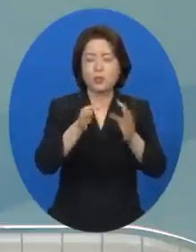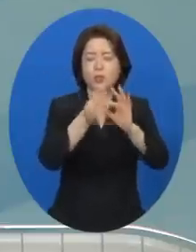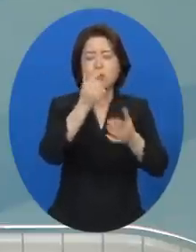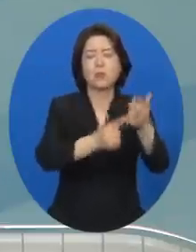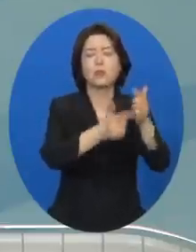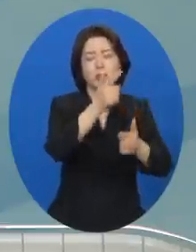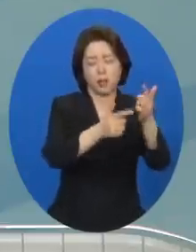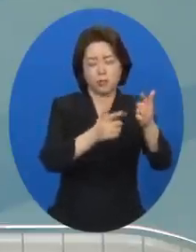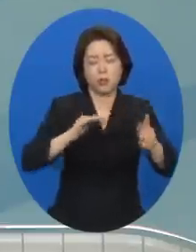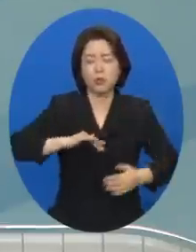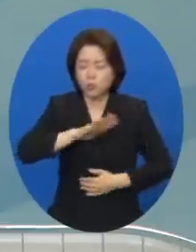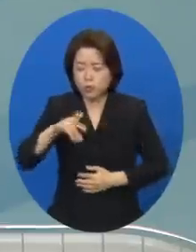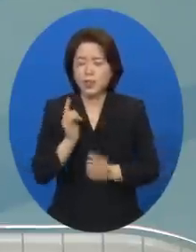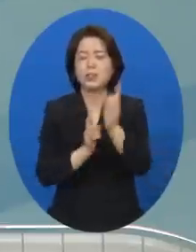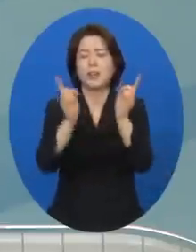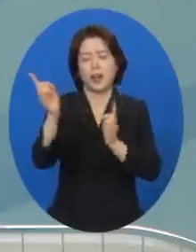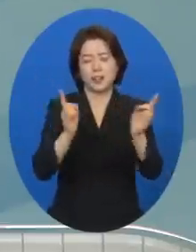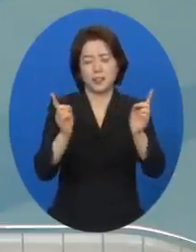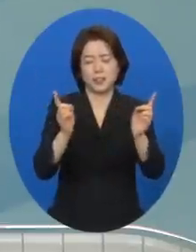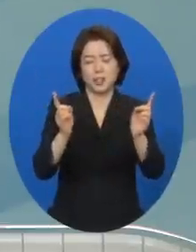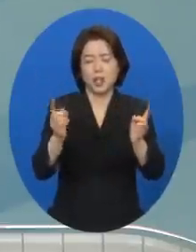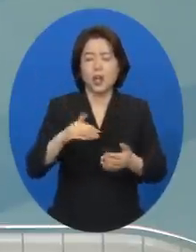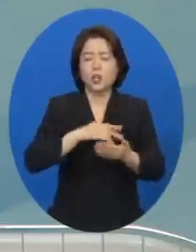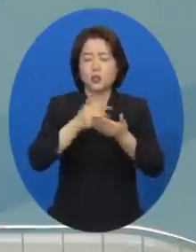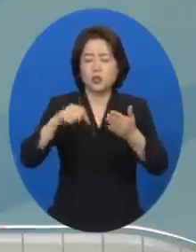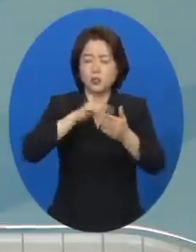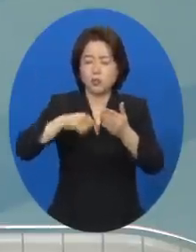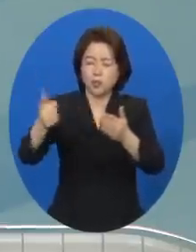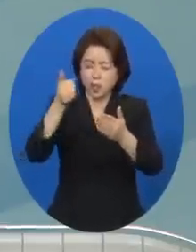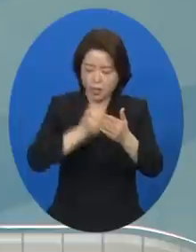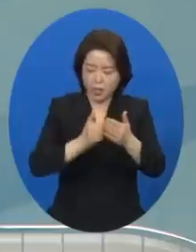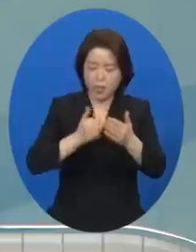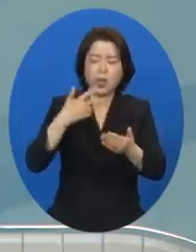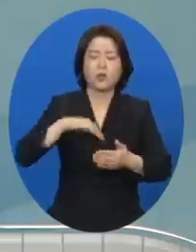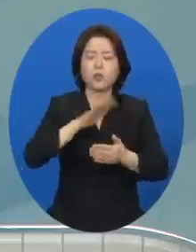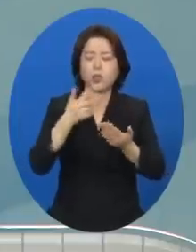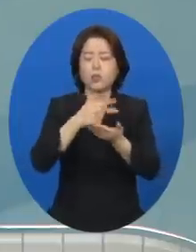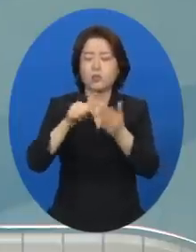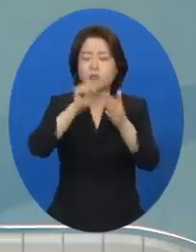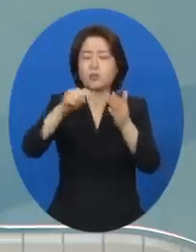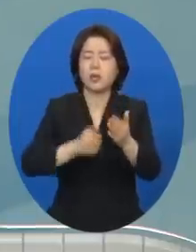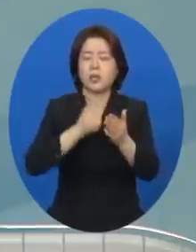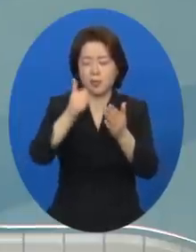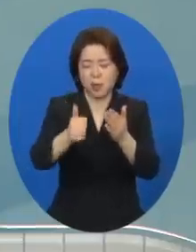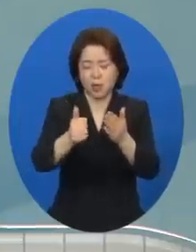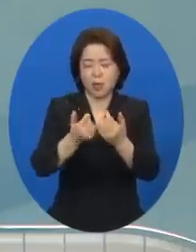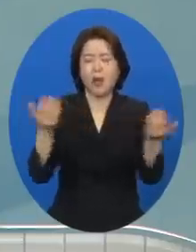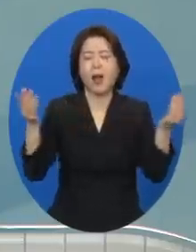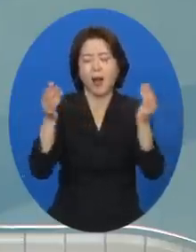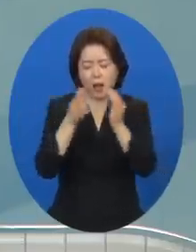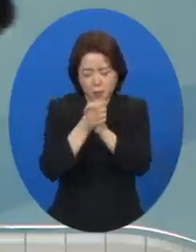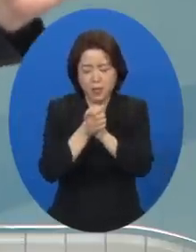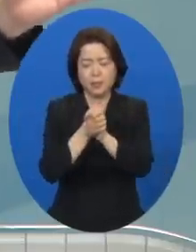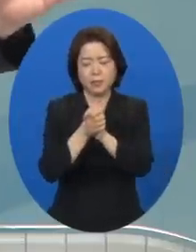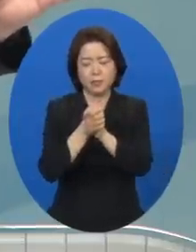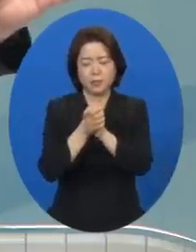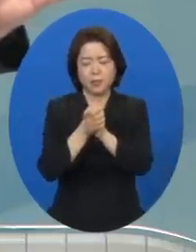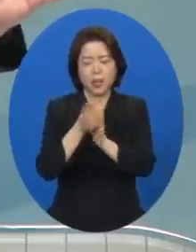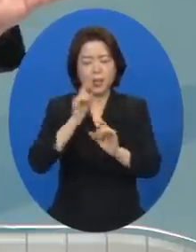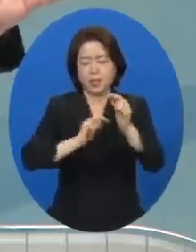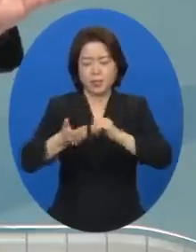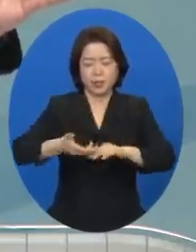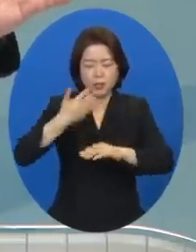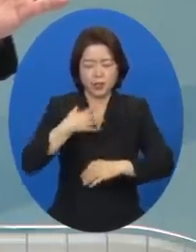가지고 우리는 주님 안에 주님을 우리 안에 거하시는 2 아멘 으로 봤습니다 더이상 염려하고 근심하지